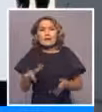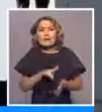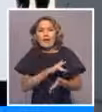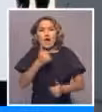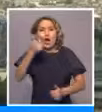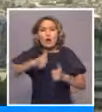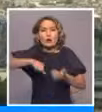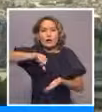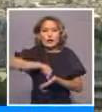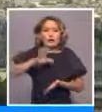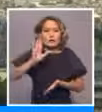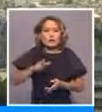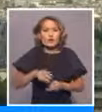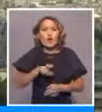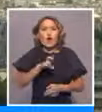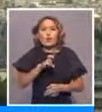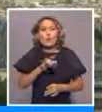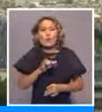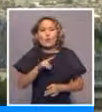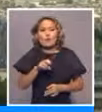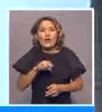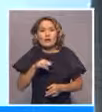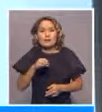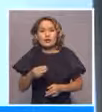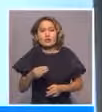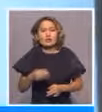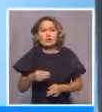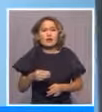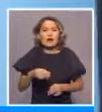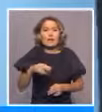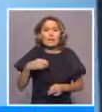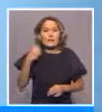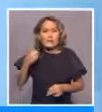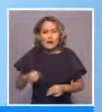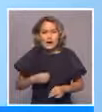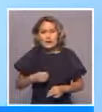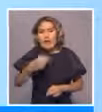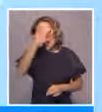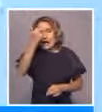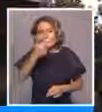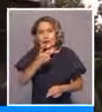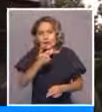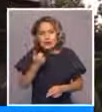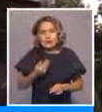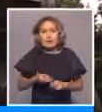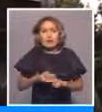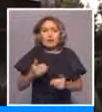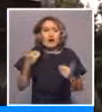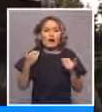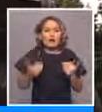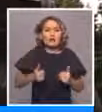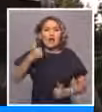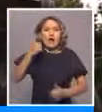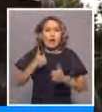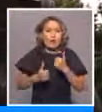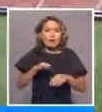отыр. Олар Будапешт, Гамбург, Лос-Анджелес, Париж және Рим. Олардың ішінде не Париж, не Лос-Анджелес жеңет деген